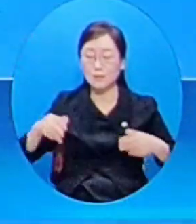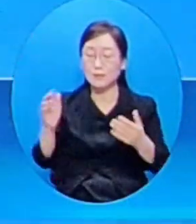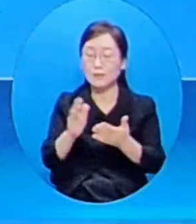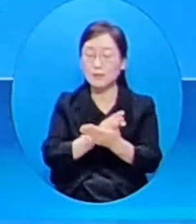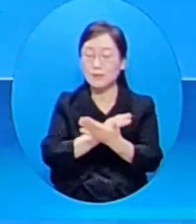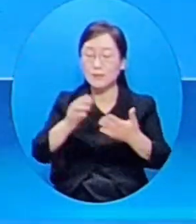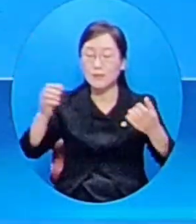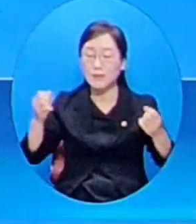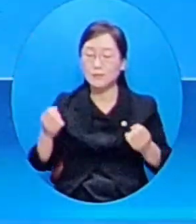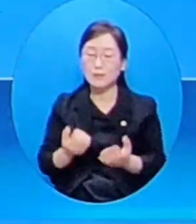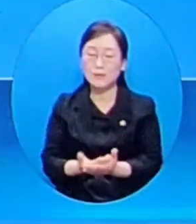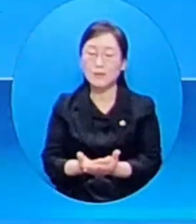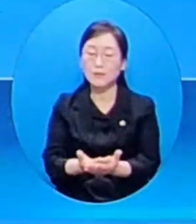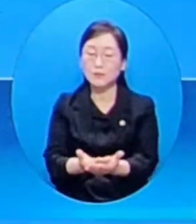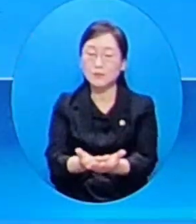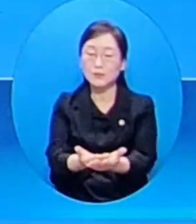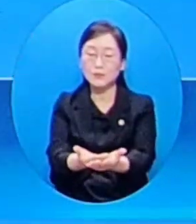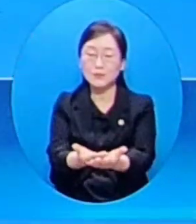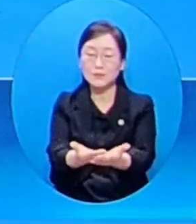자매를